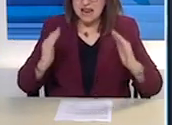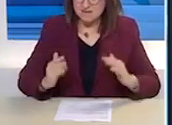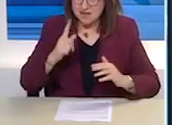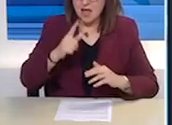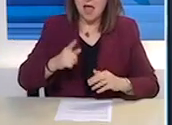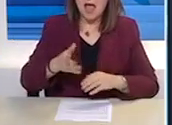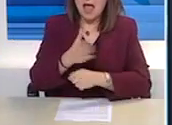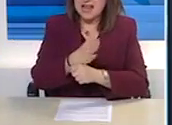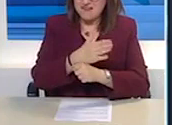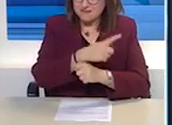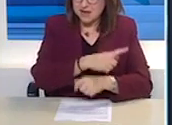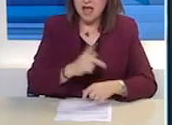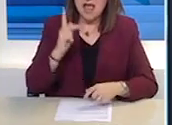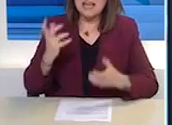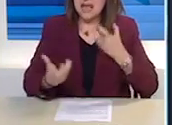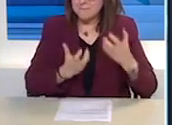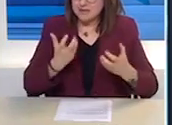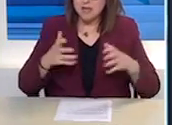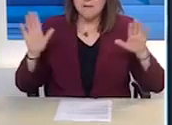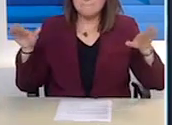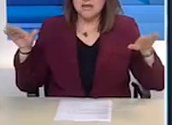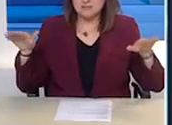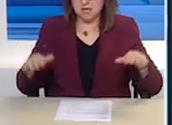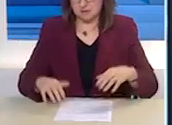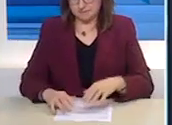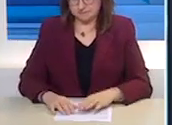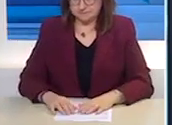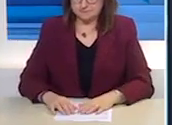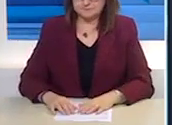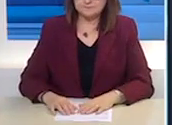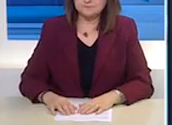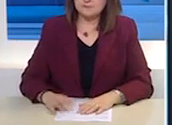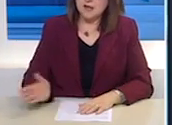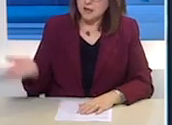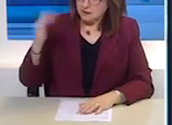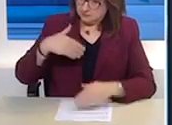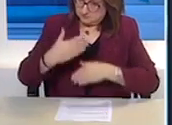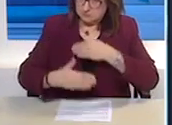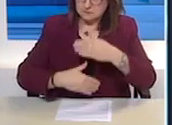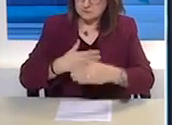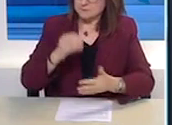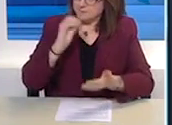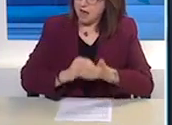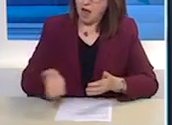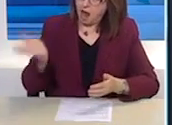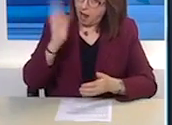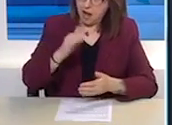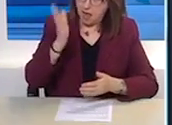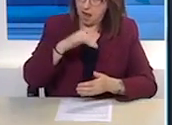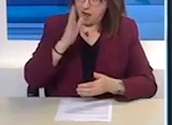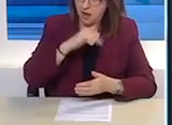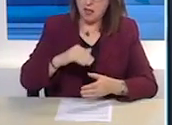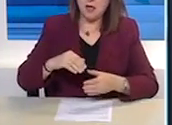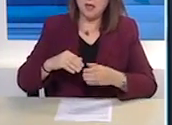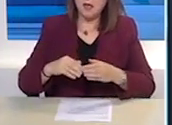Ραφίνας, Καμινίων και Περιστερίου. Παρόμοια κέντρα υγείας στις επόμενες μέρες θα αναπτυχθούν εντός